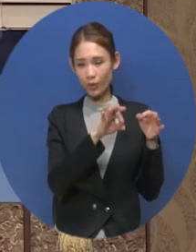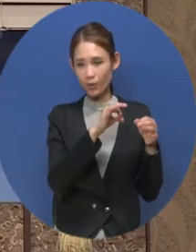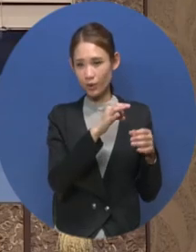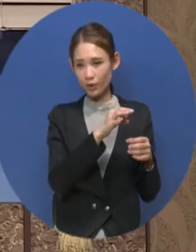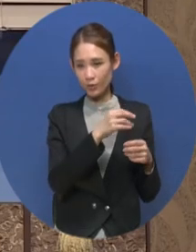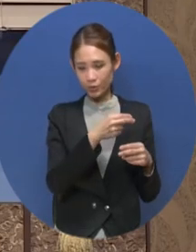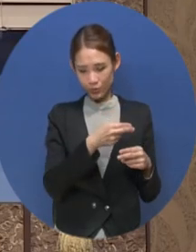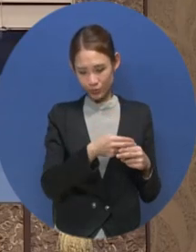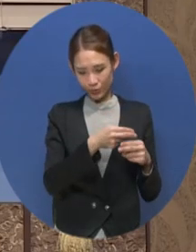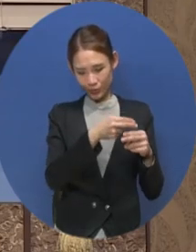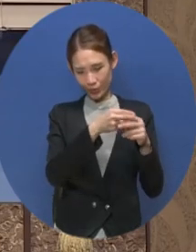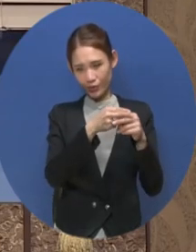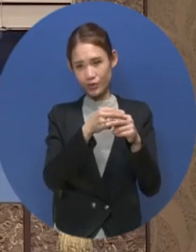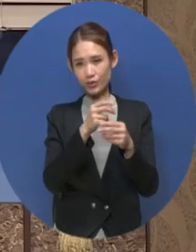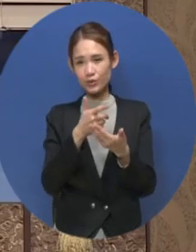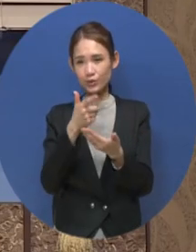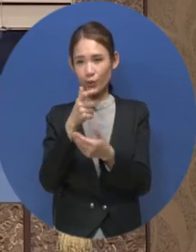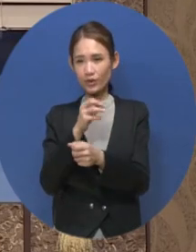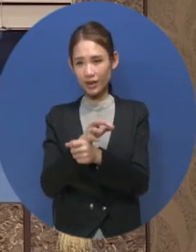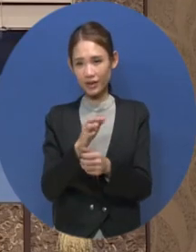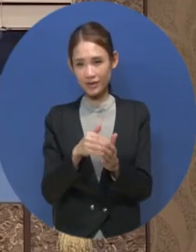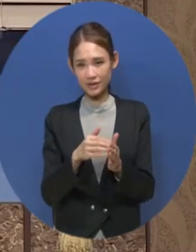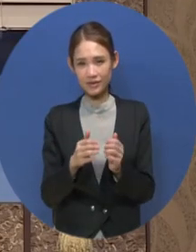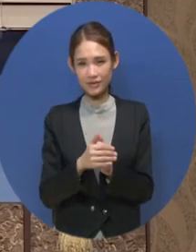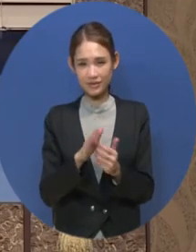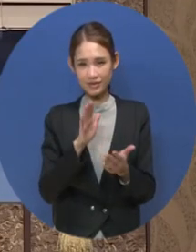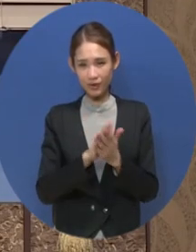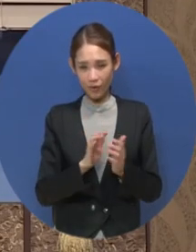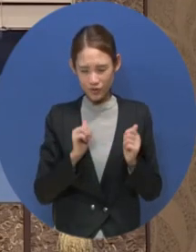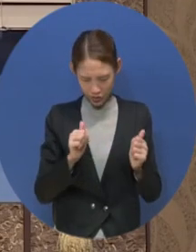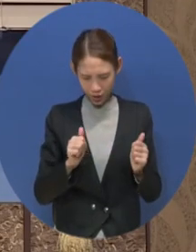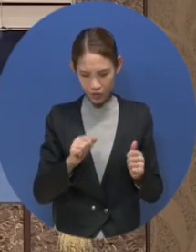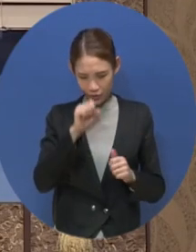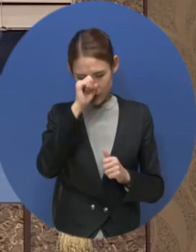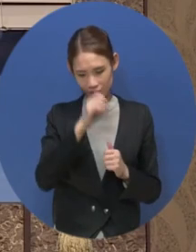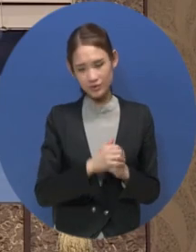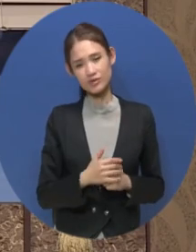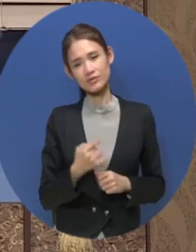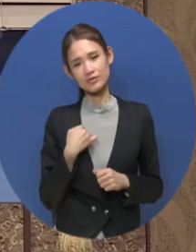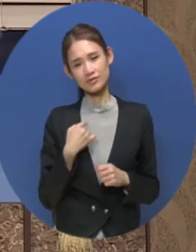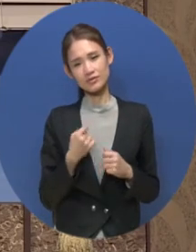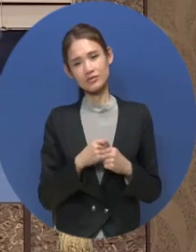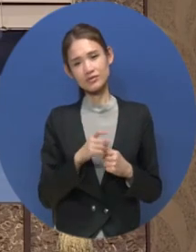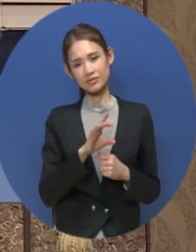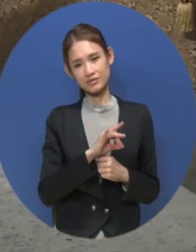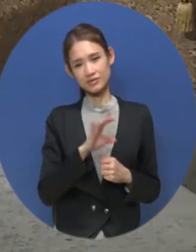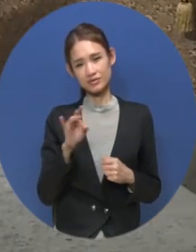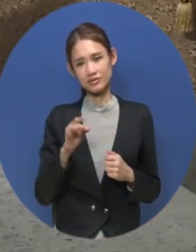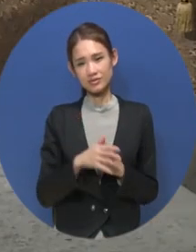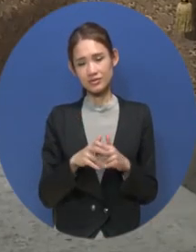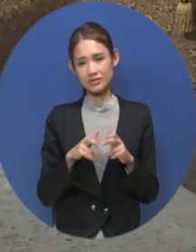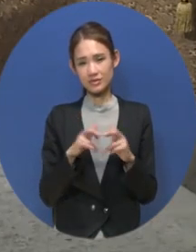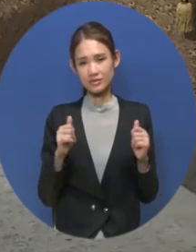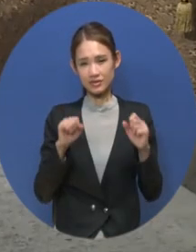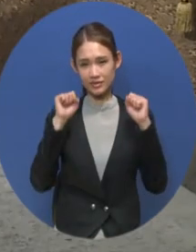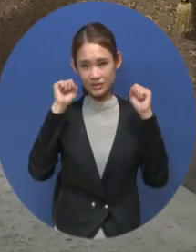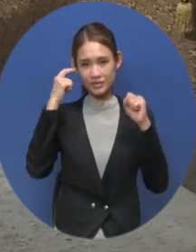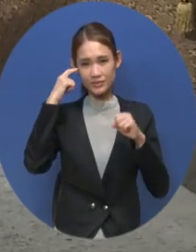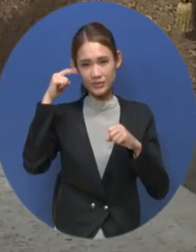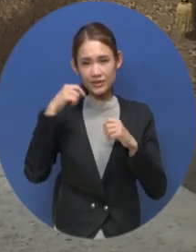모아서 총을 샀죠. 예, 또 예. 열정이 또 남다르시긴 했네요. 예, 그래서 예. 제가 이제 가끔 이제 저는 장애인